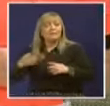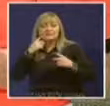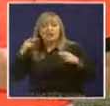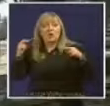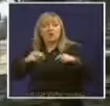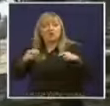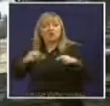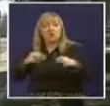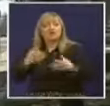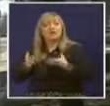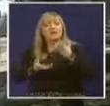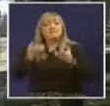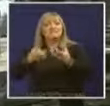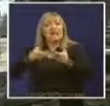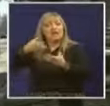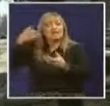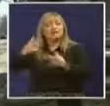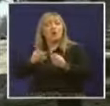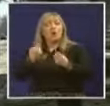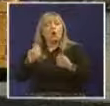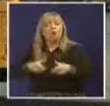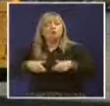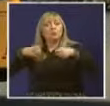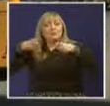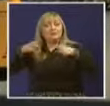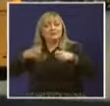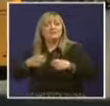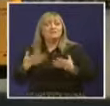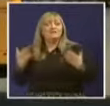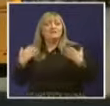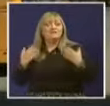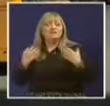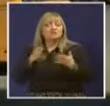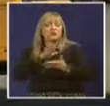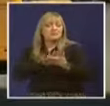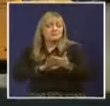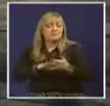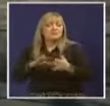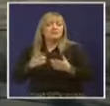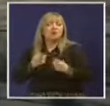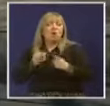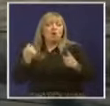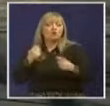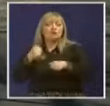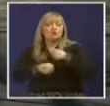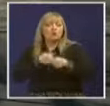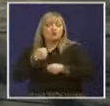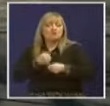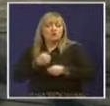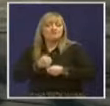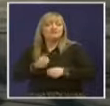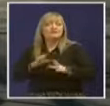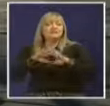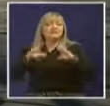от комина. Според жители на Девня, въздухът е замърсен от производствата на всички заводи в града. Мръсен е тук в